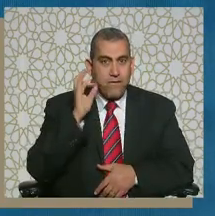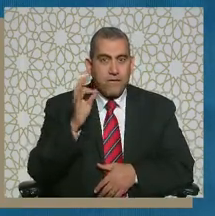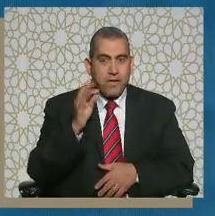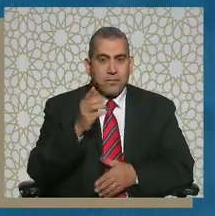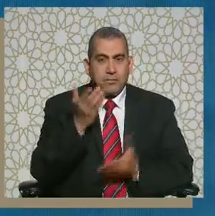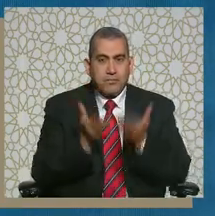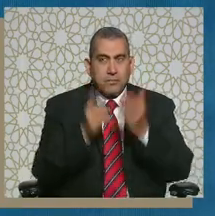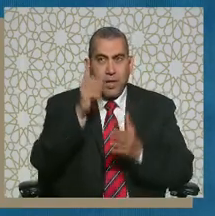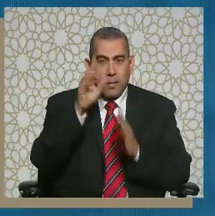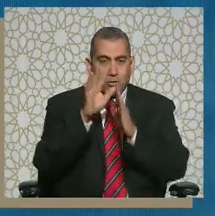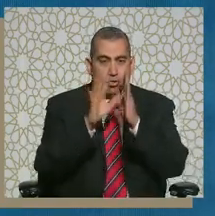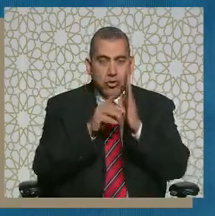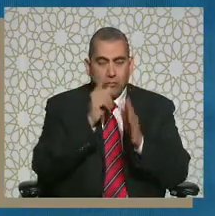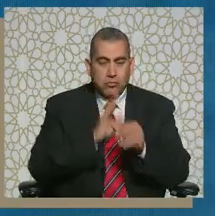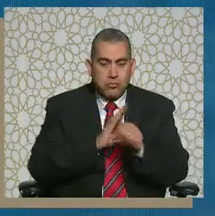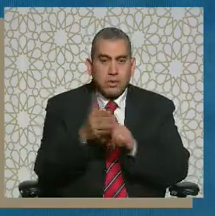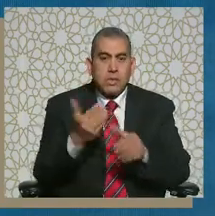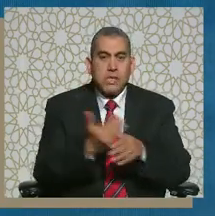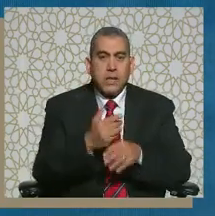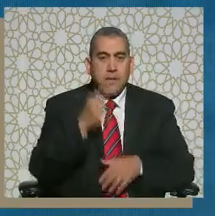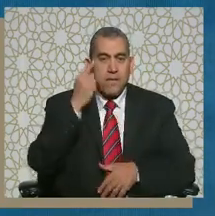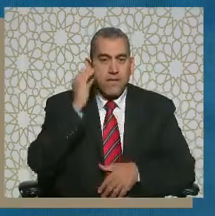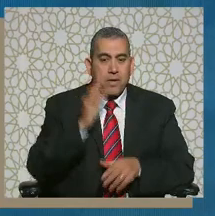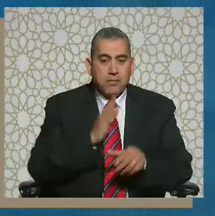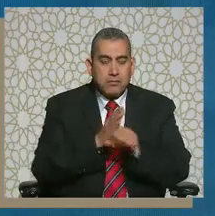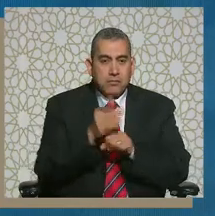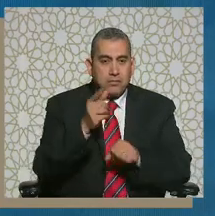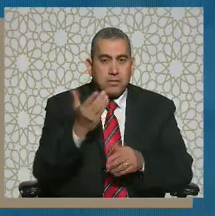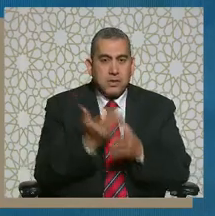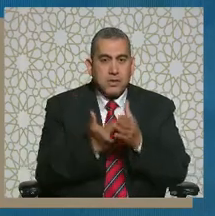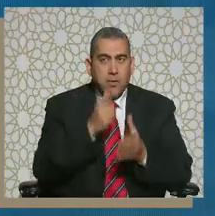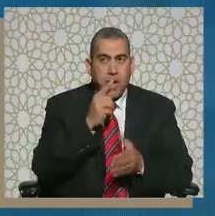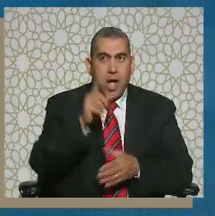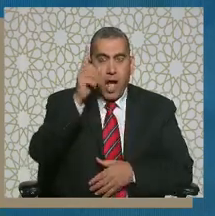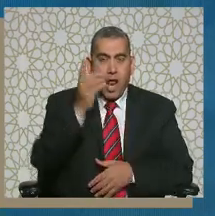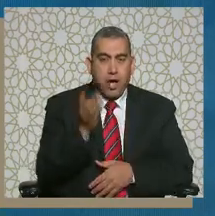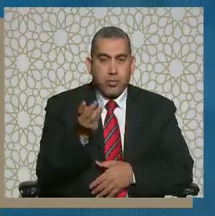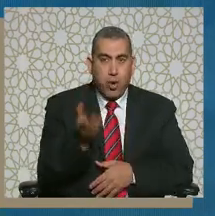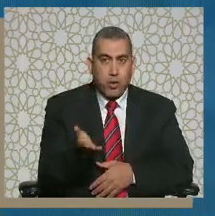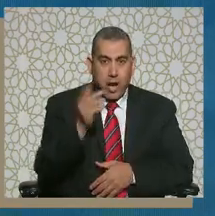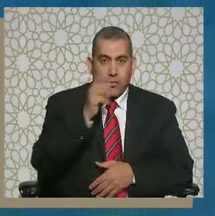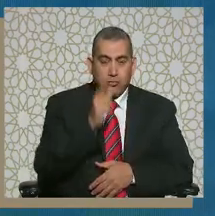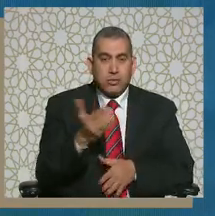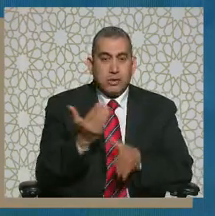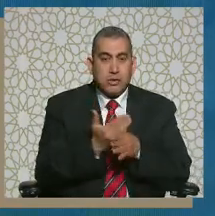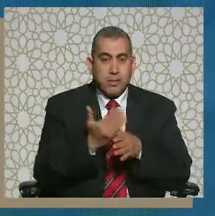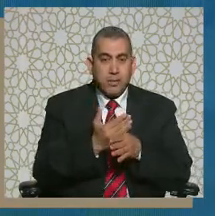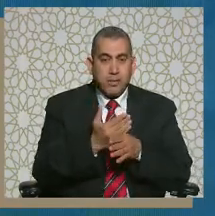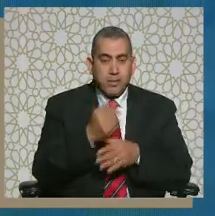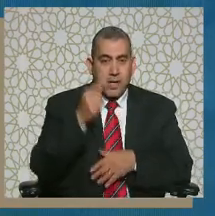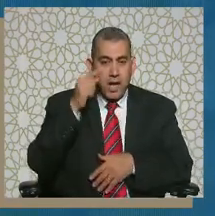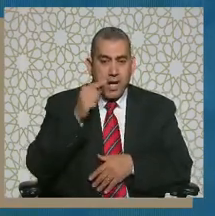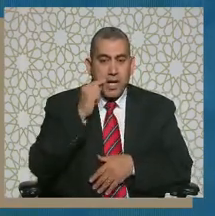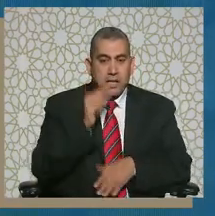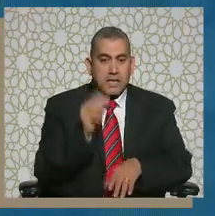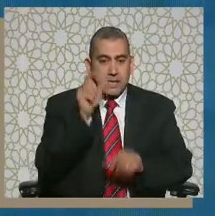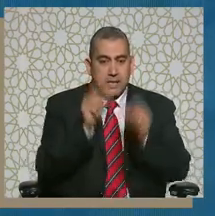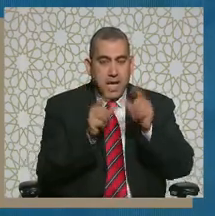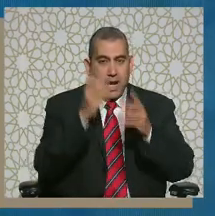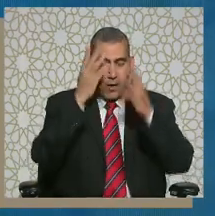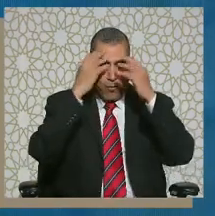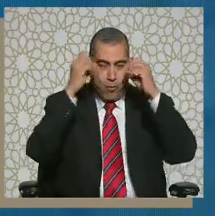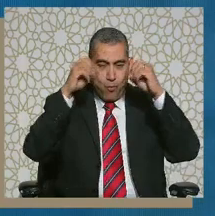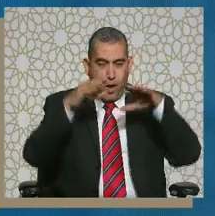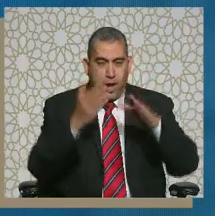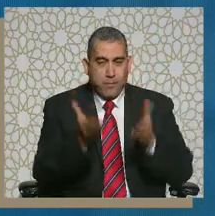حكمه الاضحيه حكمه الاضحيه ان الله سبحانه وتعالى جعل الانسان مكرما